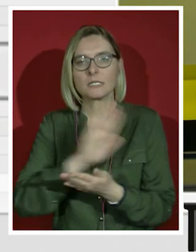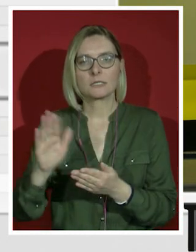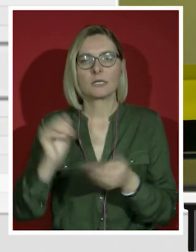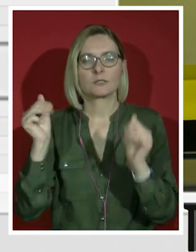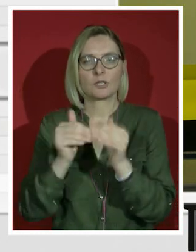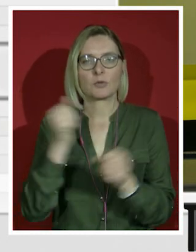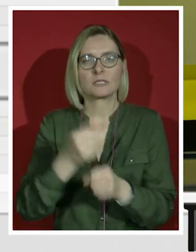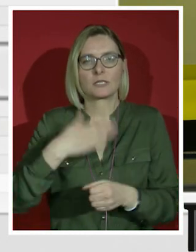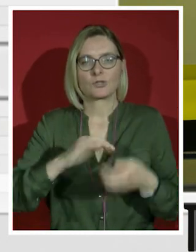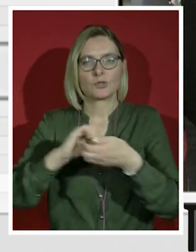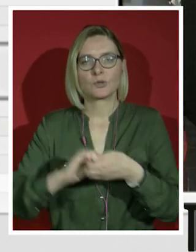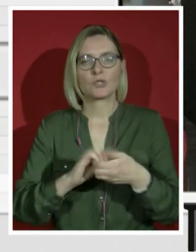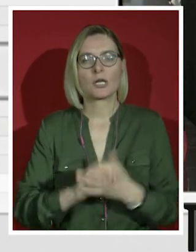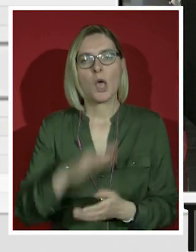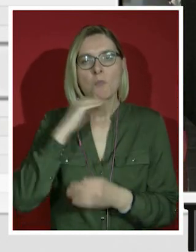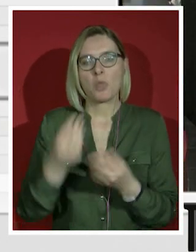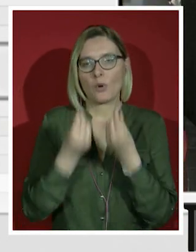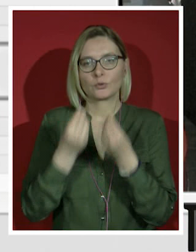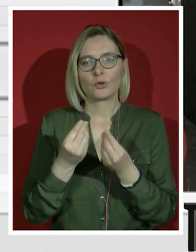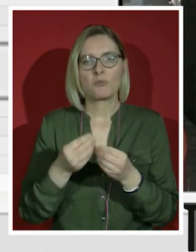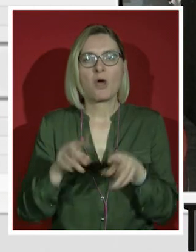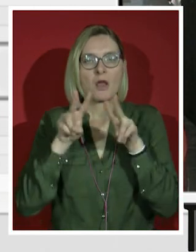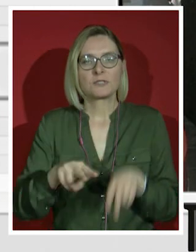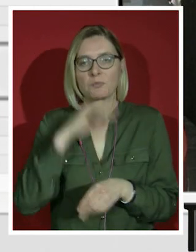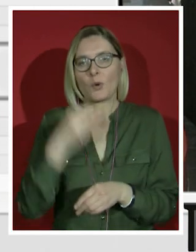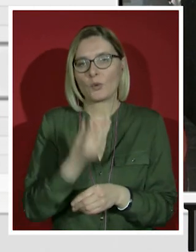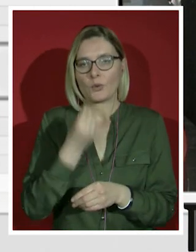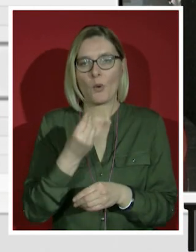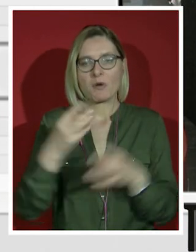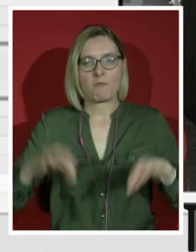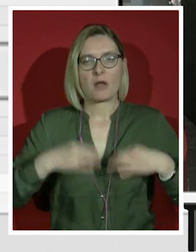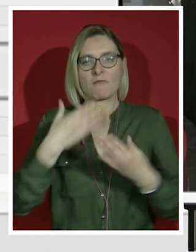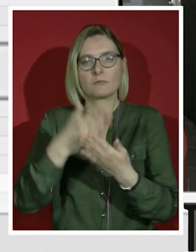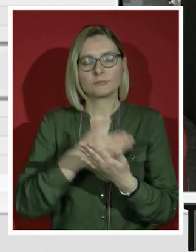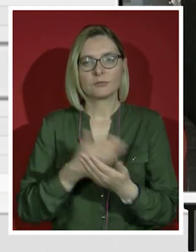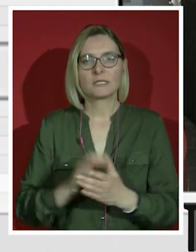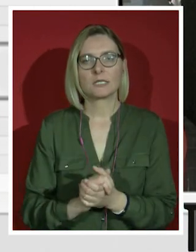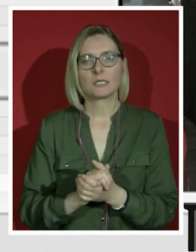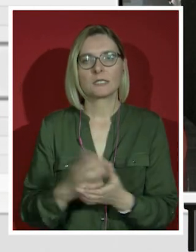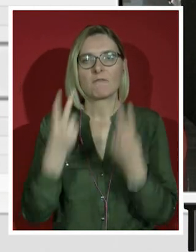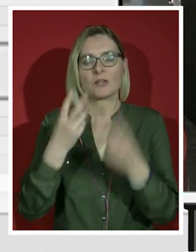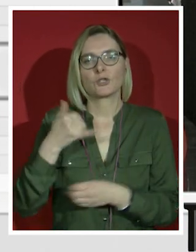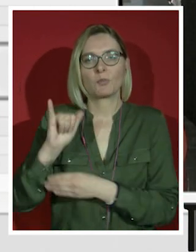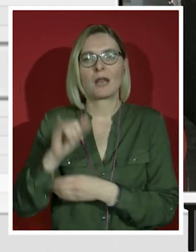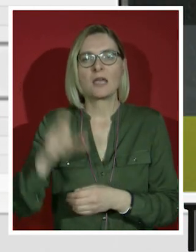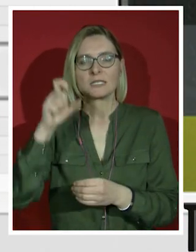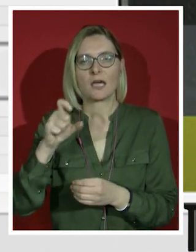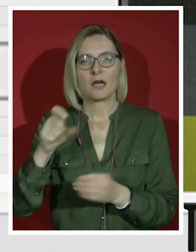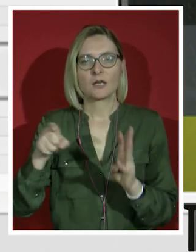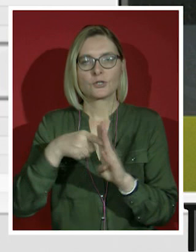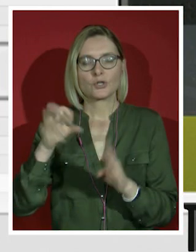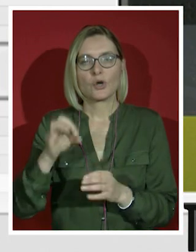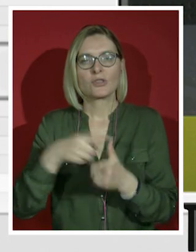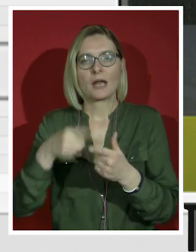сдружение. Одлично, да. Еден убав тој вистина настан и еден на вистина значаен јубилеј. Сашо, дали би сакале вие да